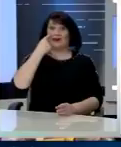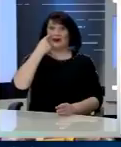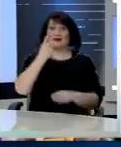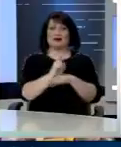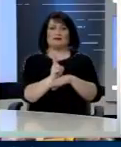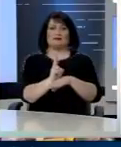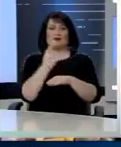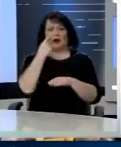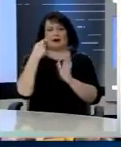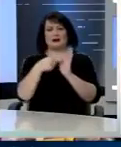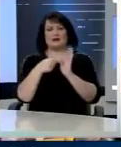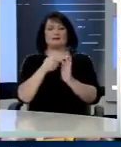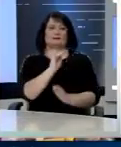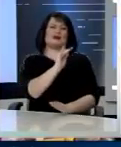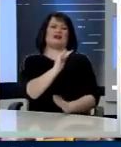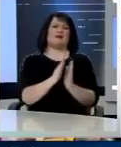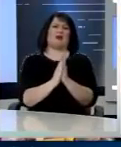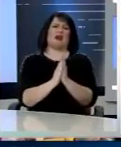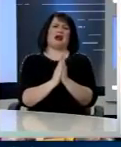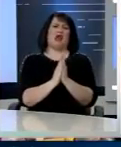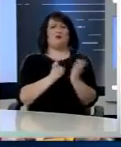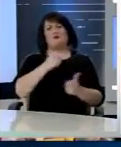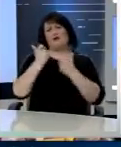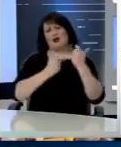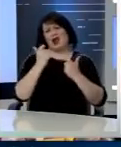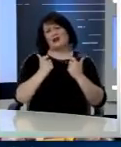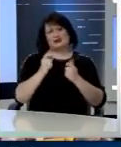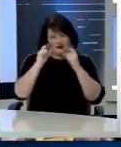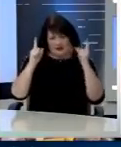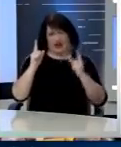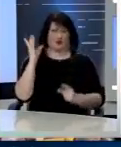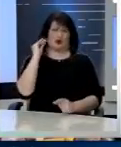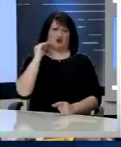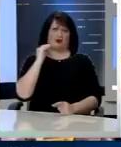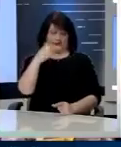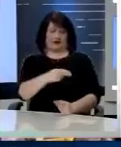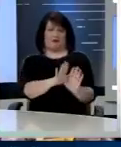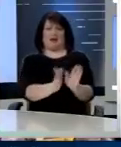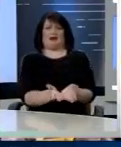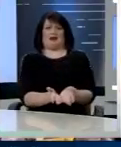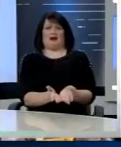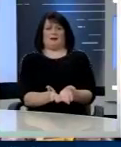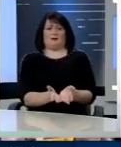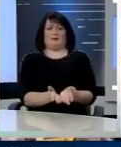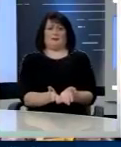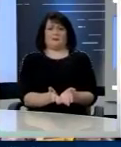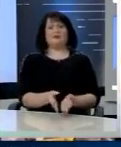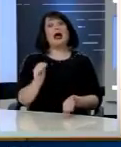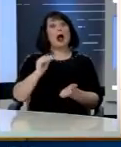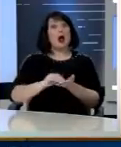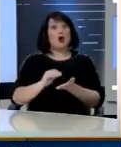Βεβαίως και ισχύει. Κύριε Δαβάκη, σας ακούσαμε επιτέλους. Σας καταθέτω, κύριε και συνάδελφοι,